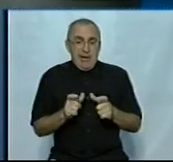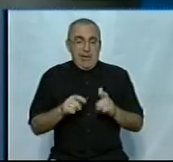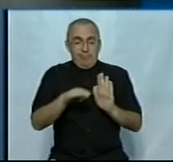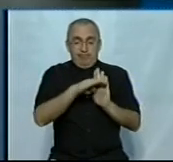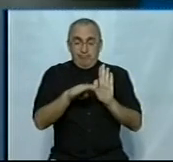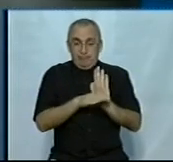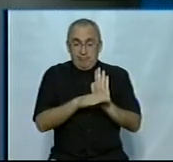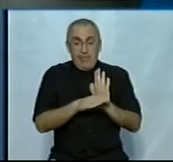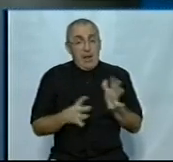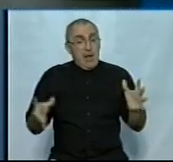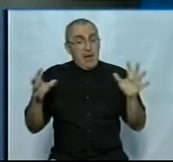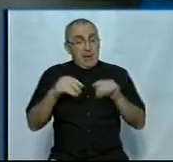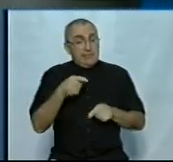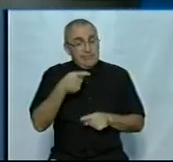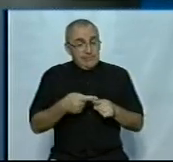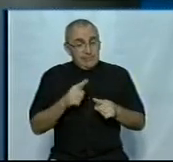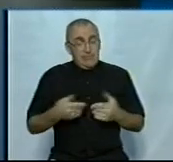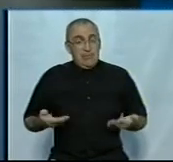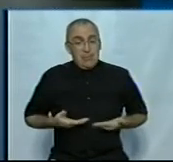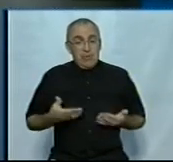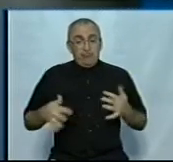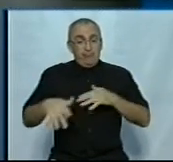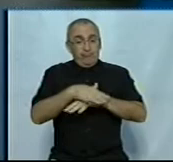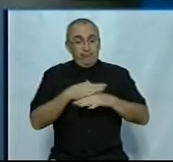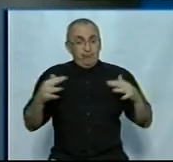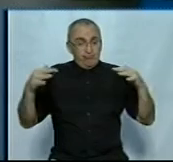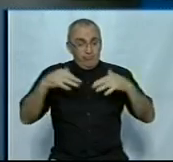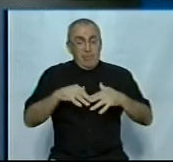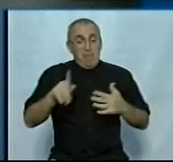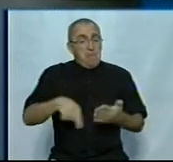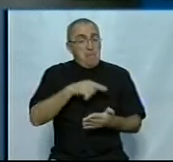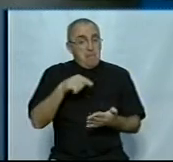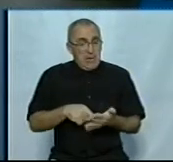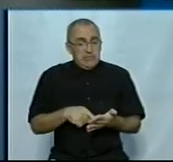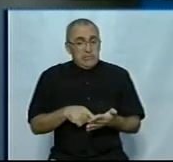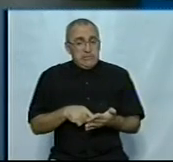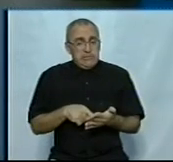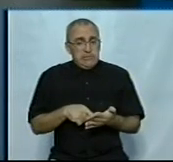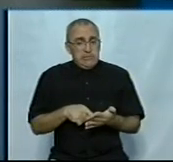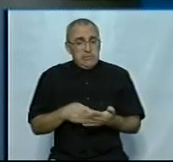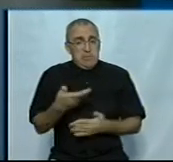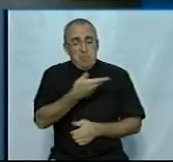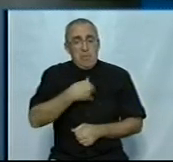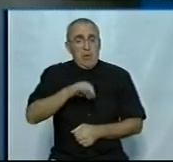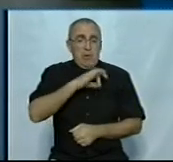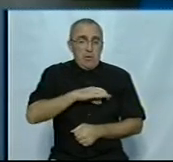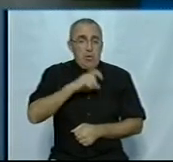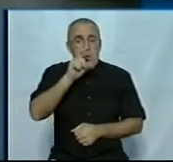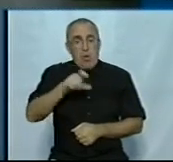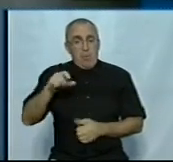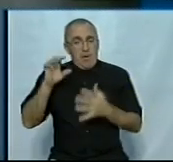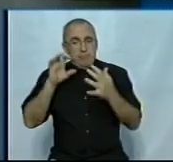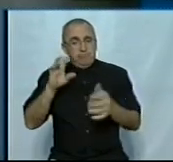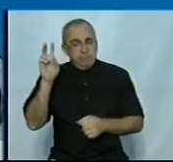вимог, але разом з тим ми живемо в соціумі, ми живемо в місті, і ми користуємося громадським